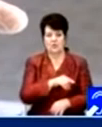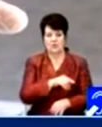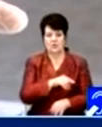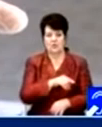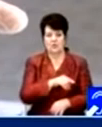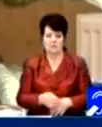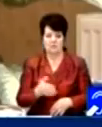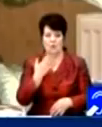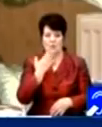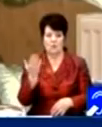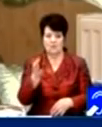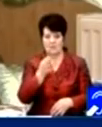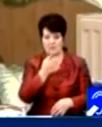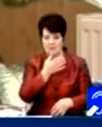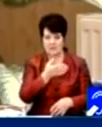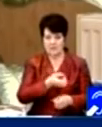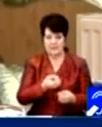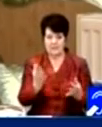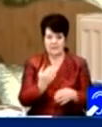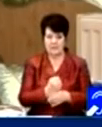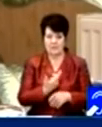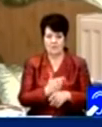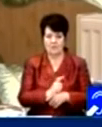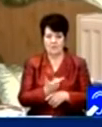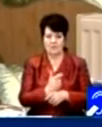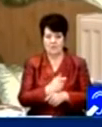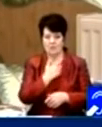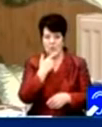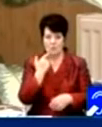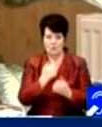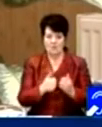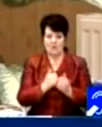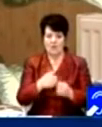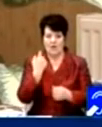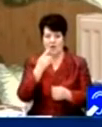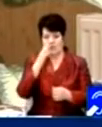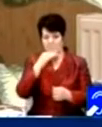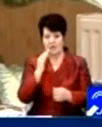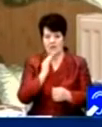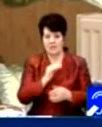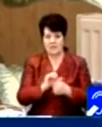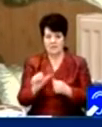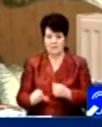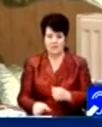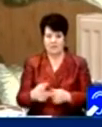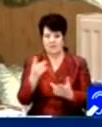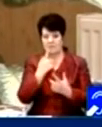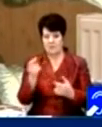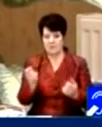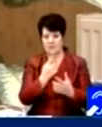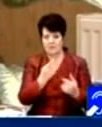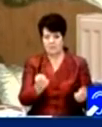Perioada ultimilor zile s-a lucrat foarte, foarte mult cu fiecare părinte în parte. A fost telefonat, a fost informat ca